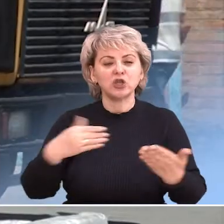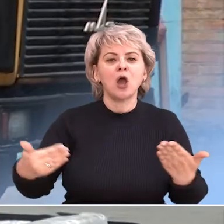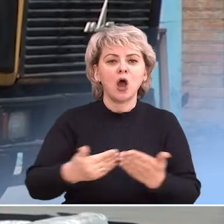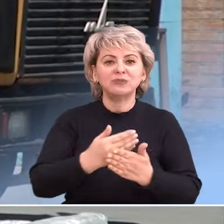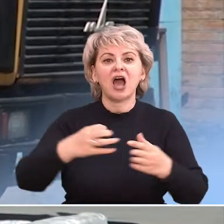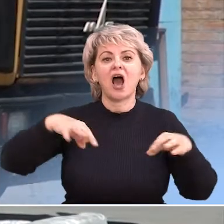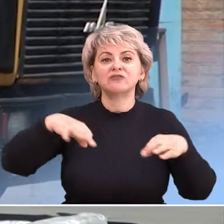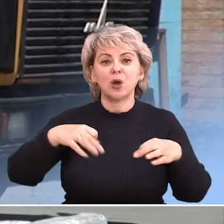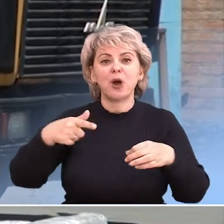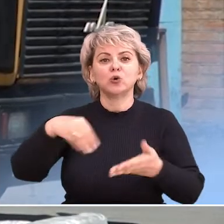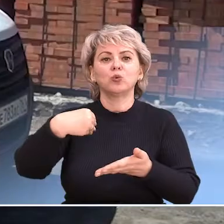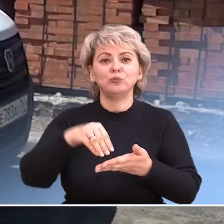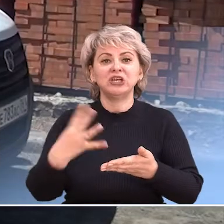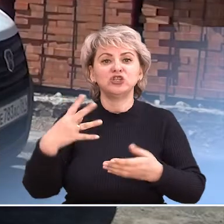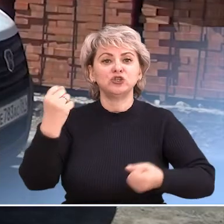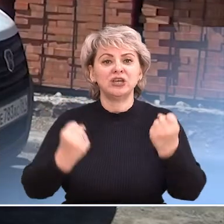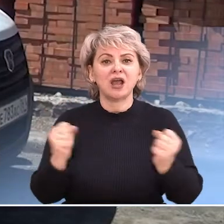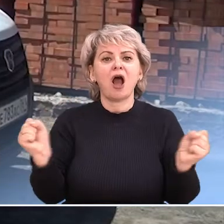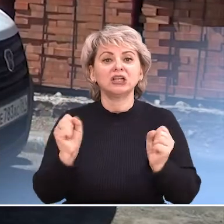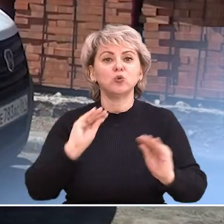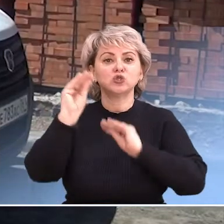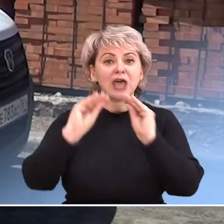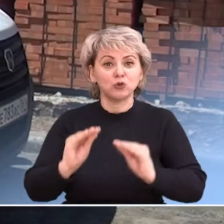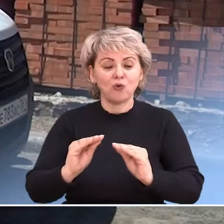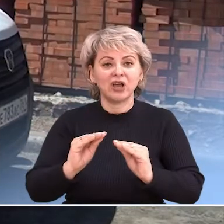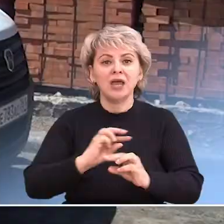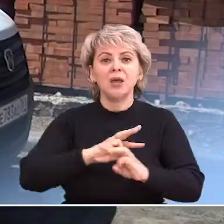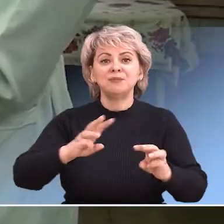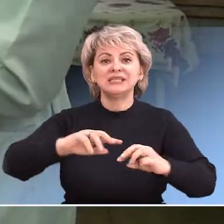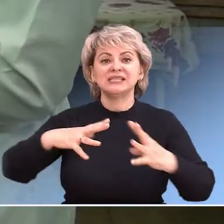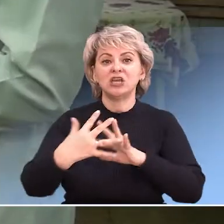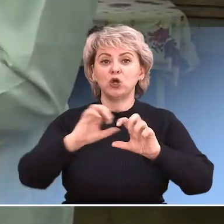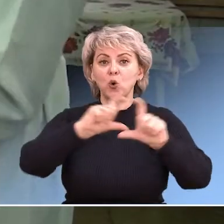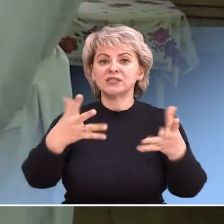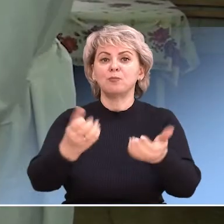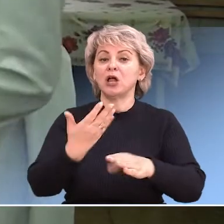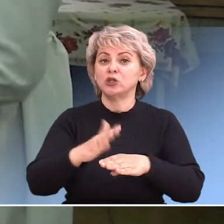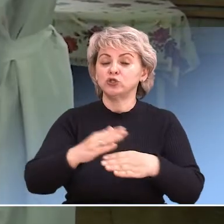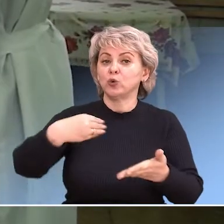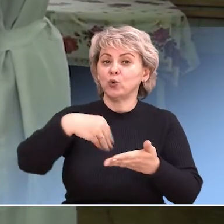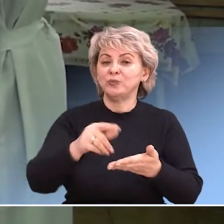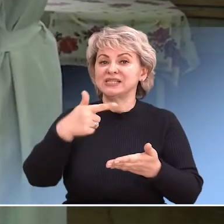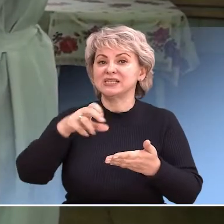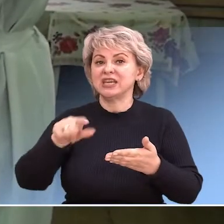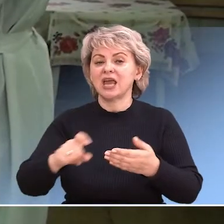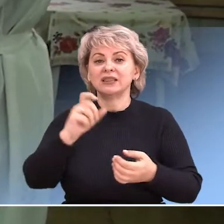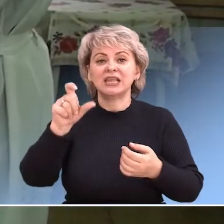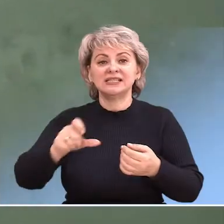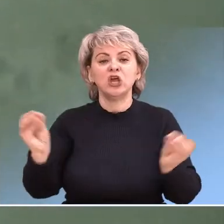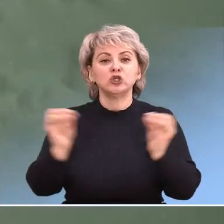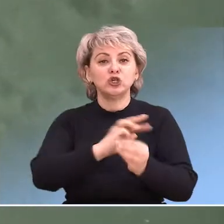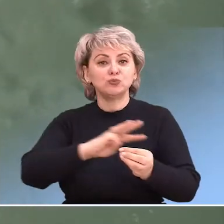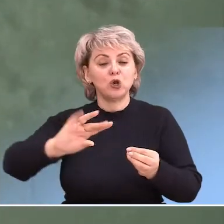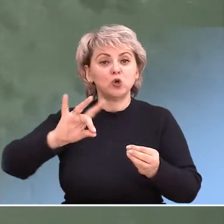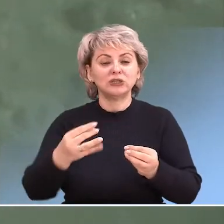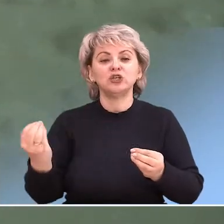планку качества, обновили автопарк, приобрели 4 машины с холодильной установкой. В Минсельхозе получили кредит для закупки сырья у населения в